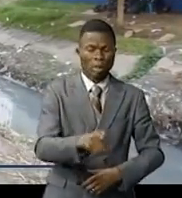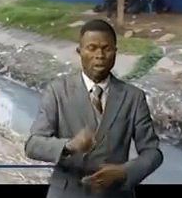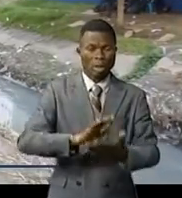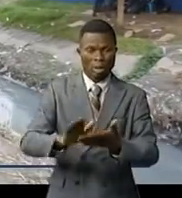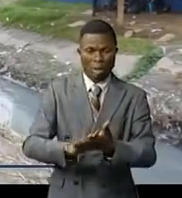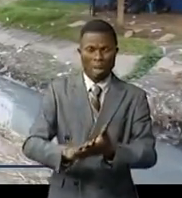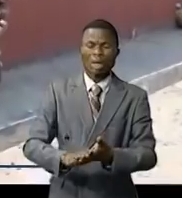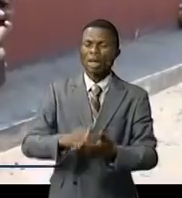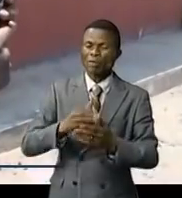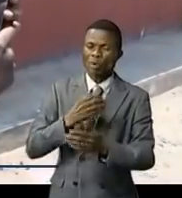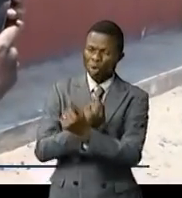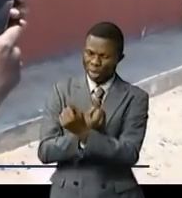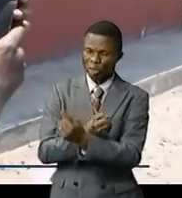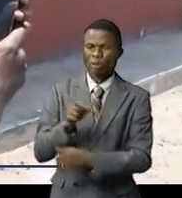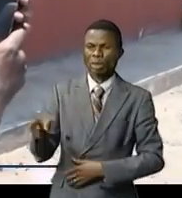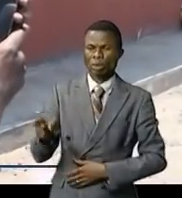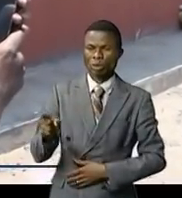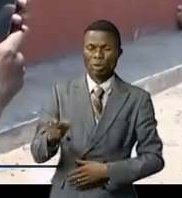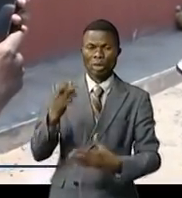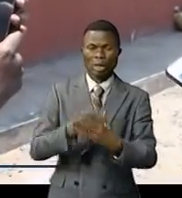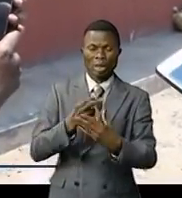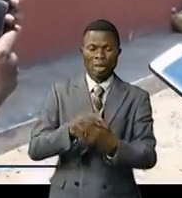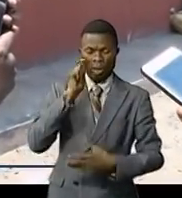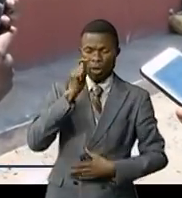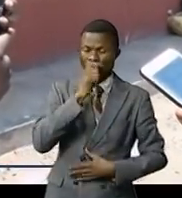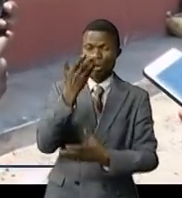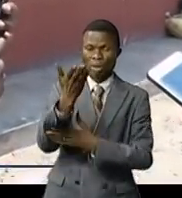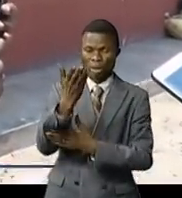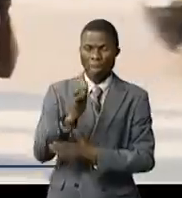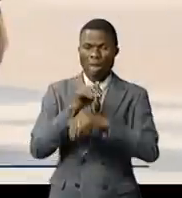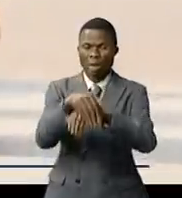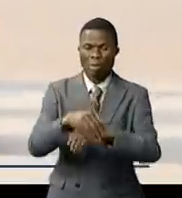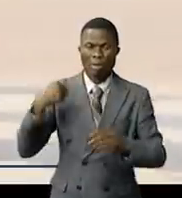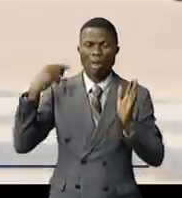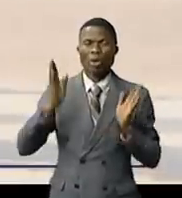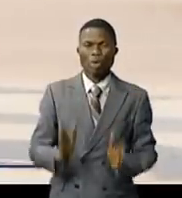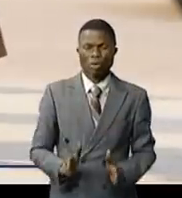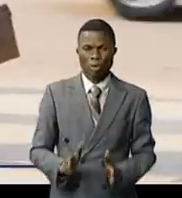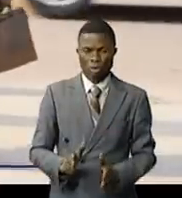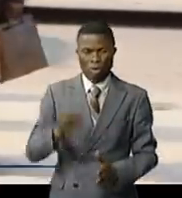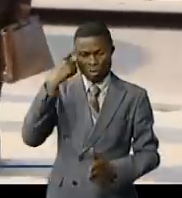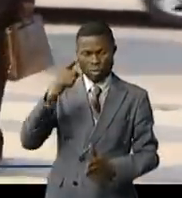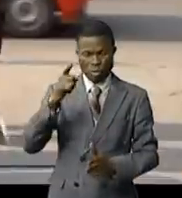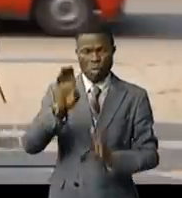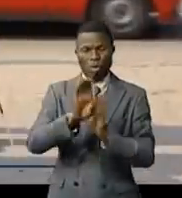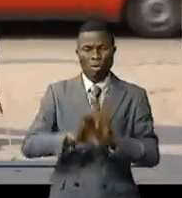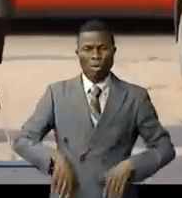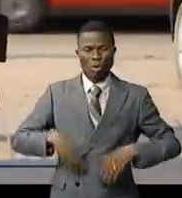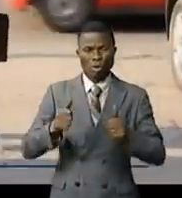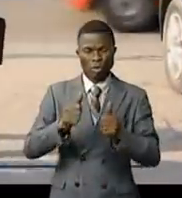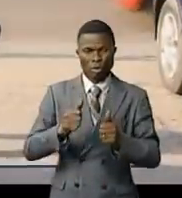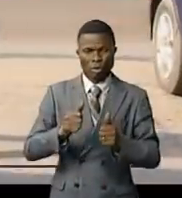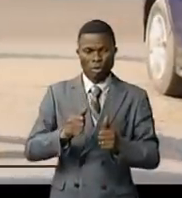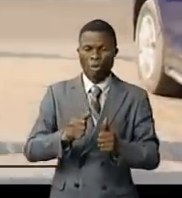faire beaucoup attention. Ces handicapés visuels sollicitent l'implication du gouvernement pour leurs conditions de vie qui semblent